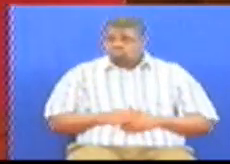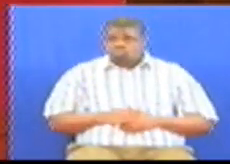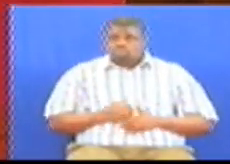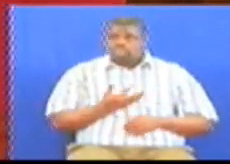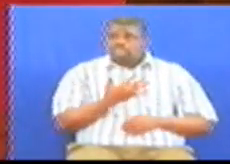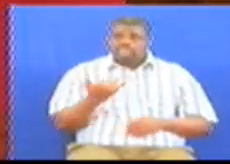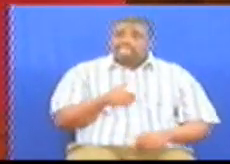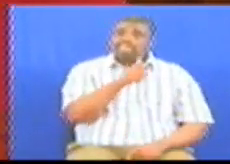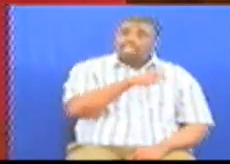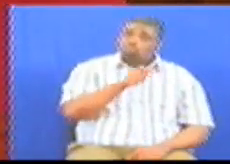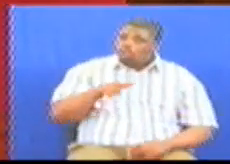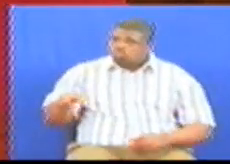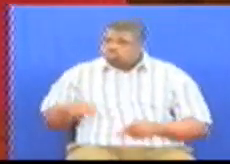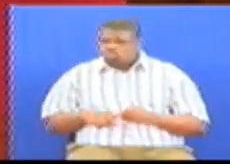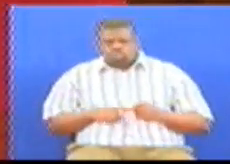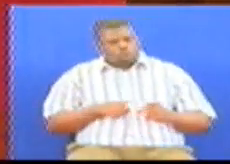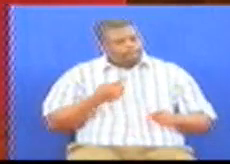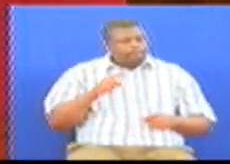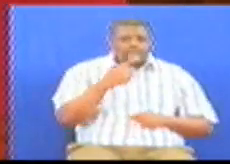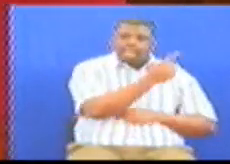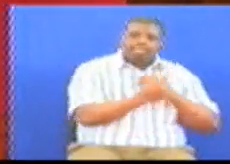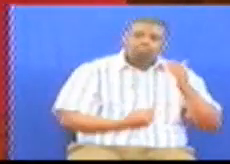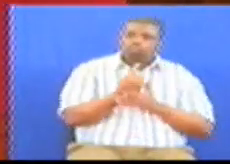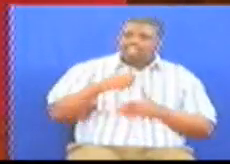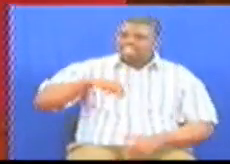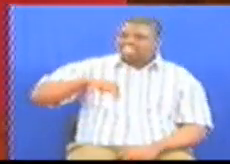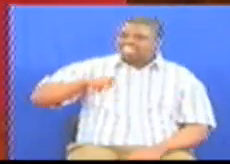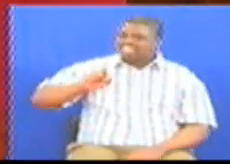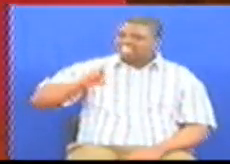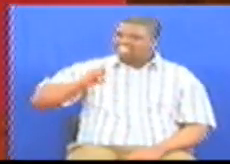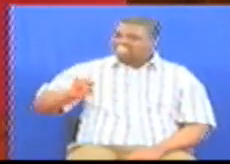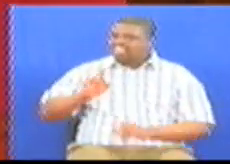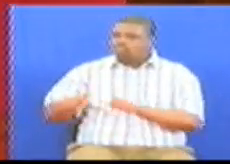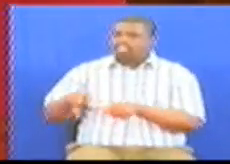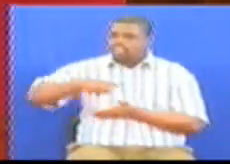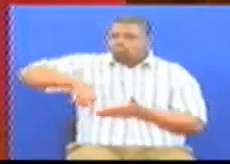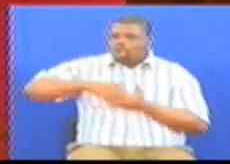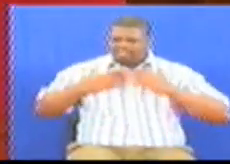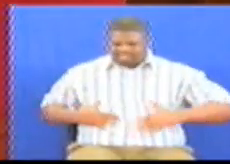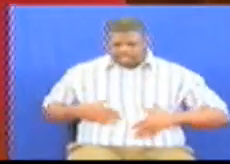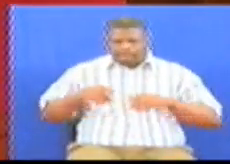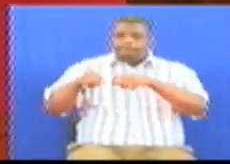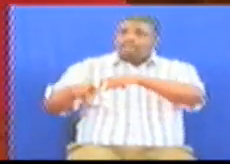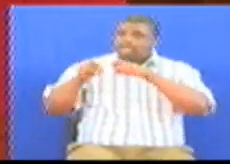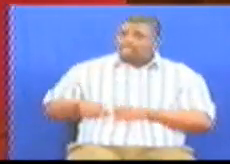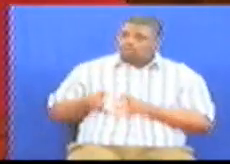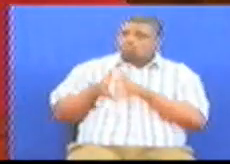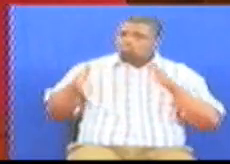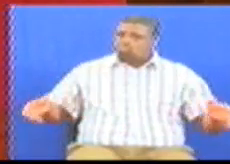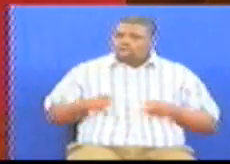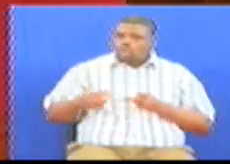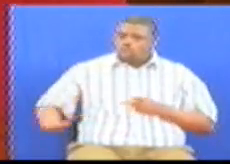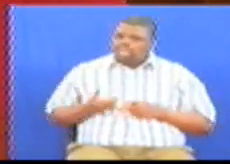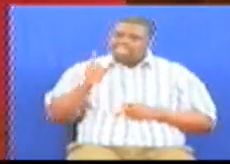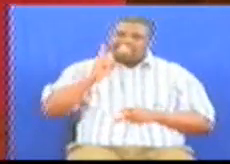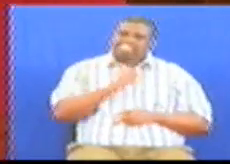watu na umbali kutoka wilaya Nkansi. Inatakiwa na yenyewe pia kituo cha afya. Kuna bandari kubwa. Wageni kila siku wanaingia kutoka Kongo,